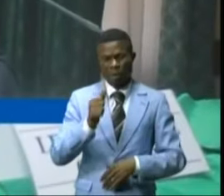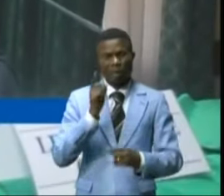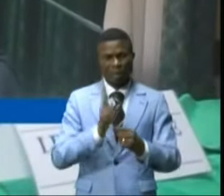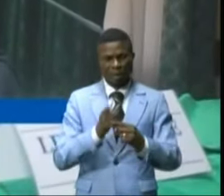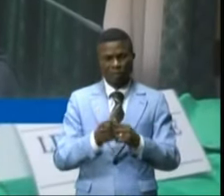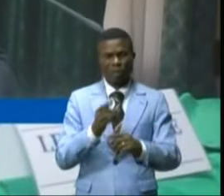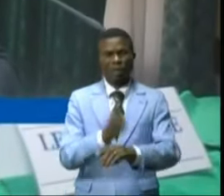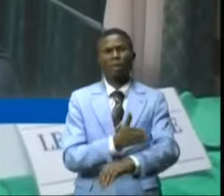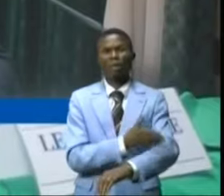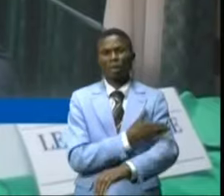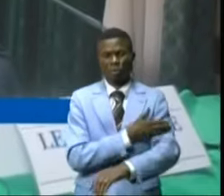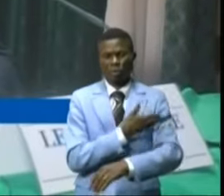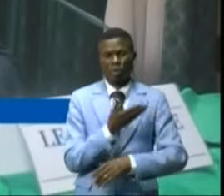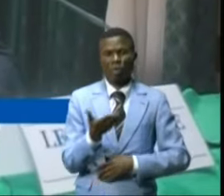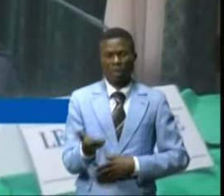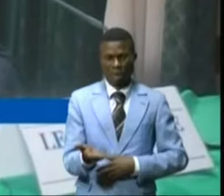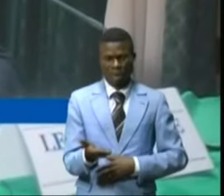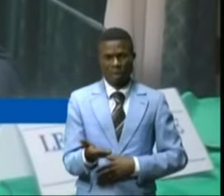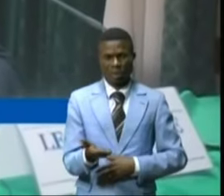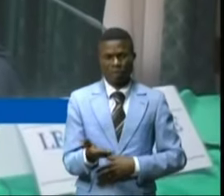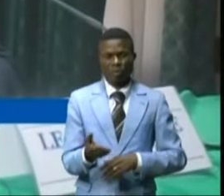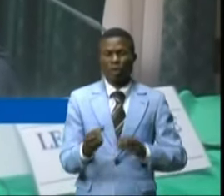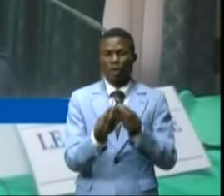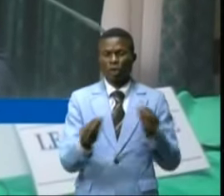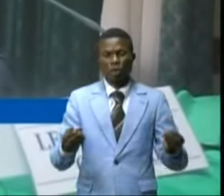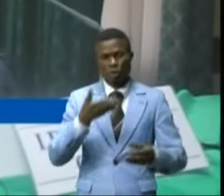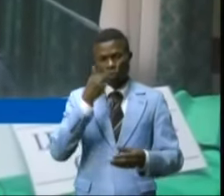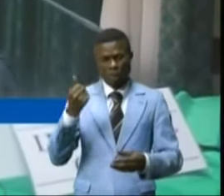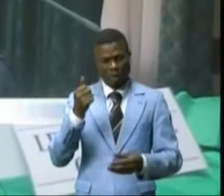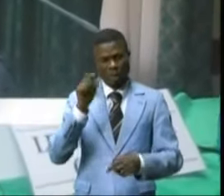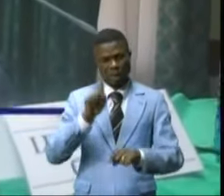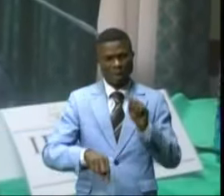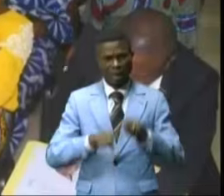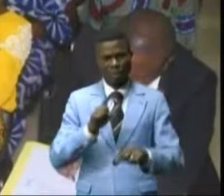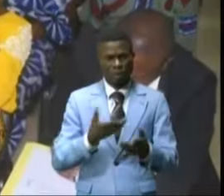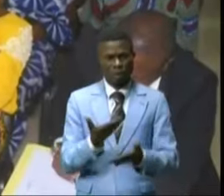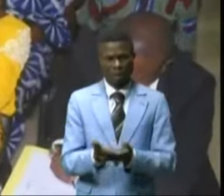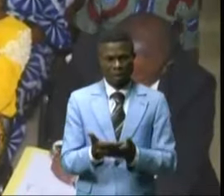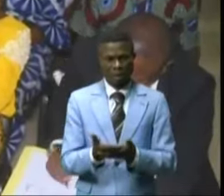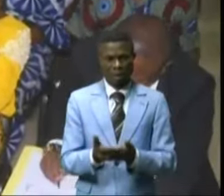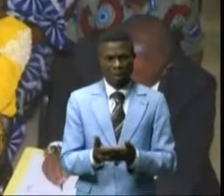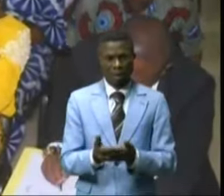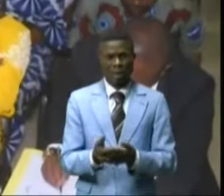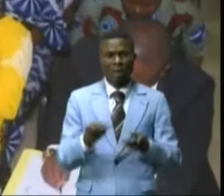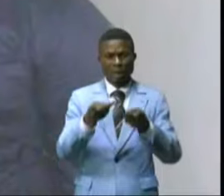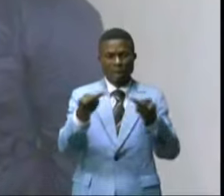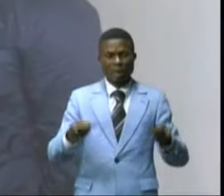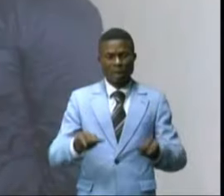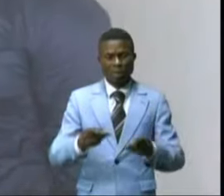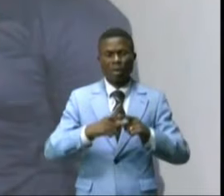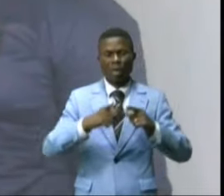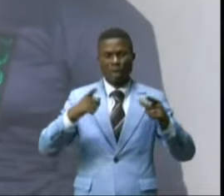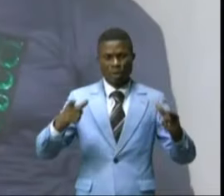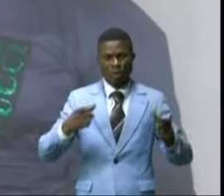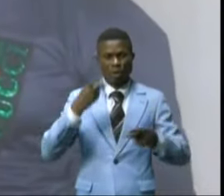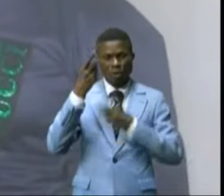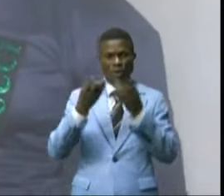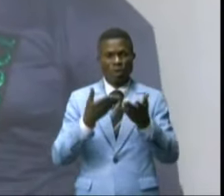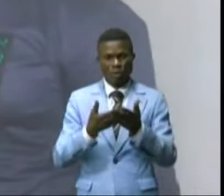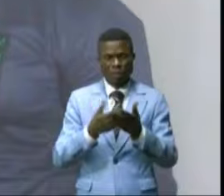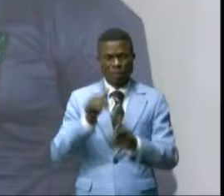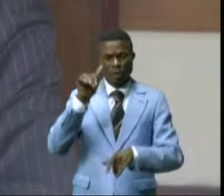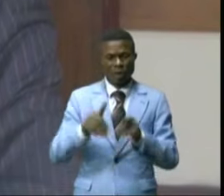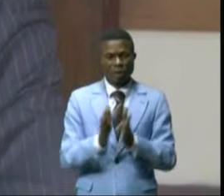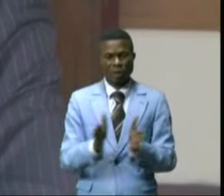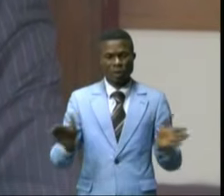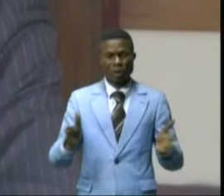difficile que l'agent puisse exploser. Ce cadre et structure organique révisité du secrétaire